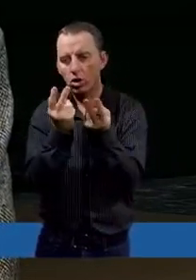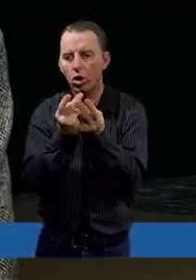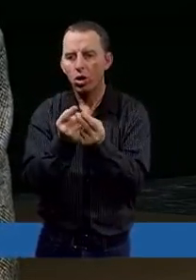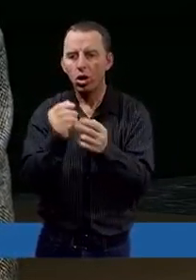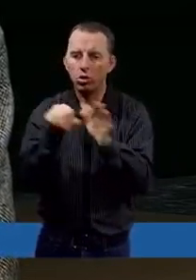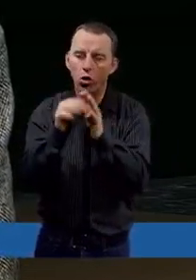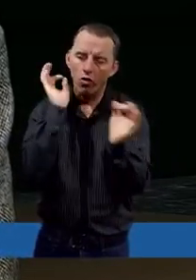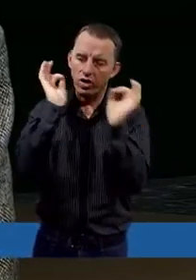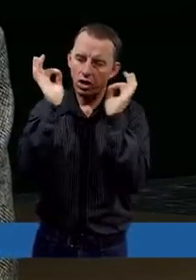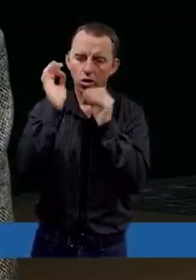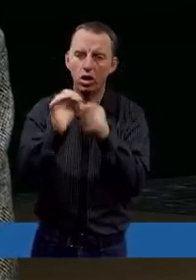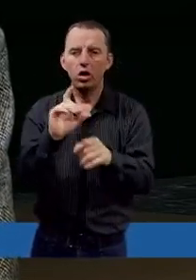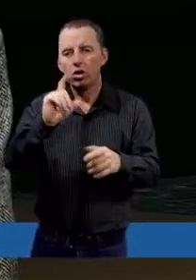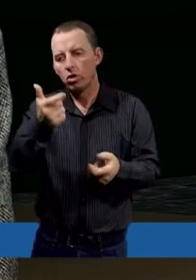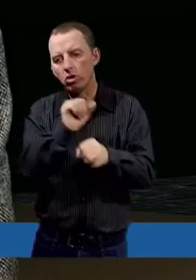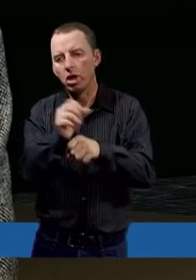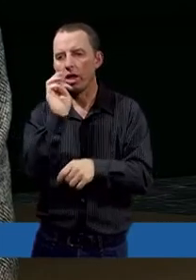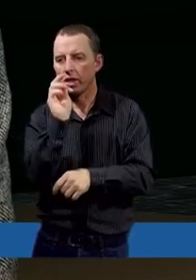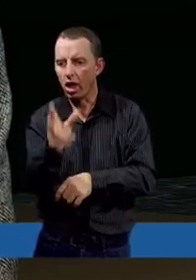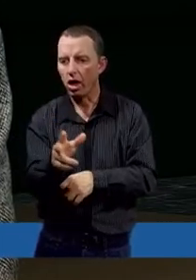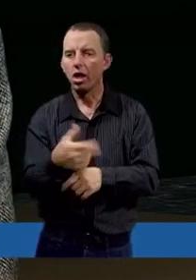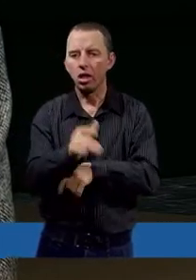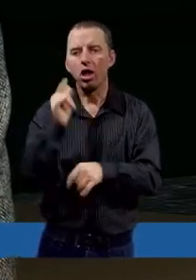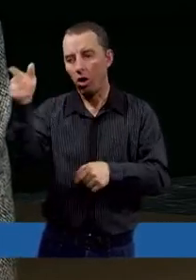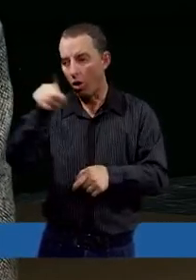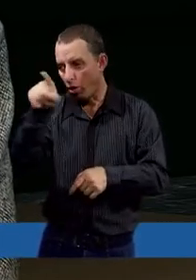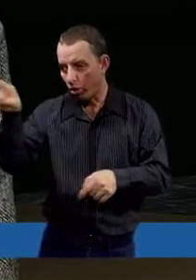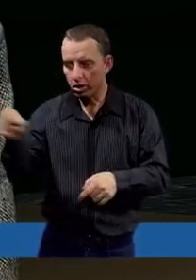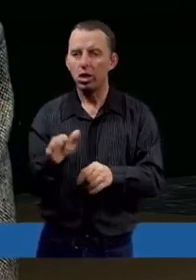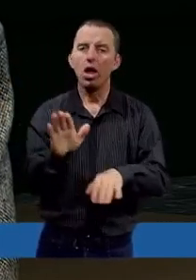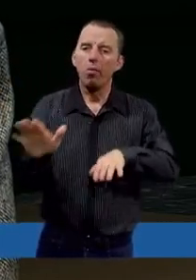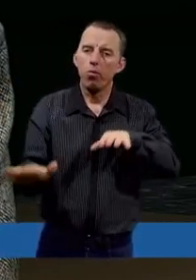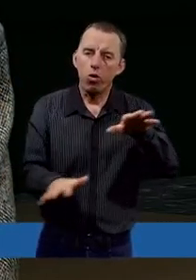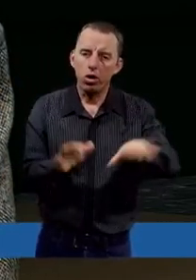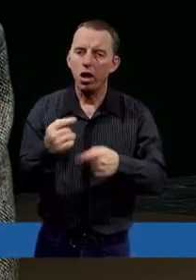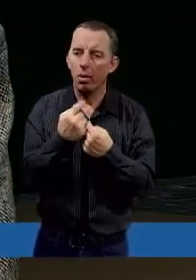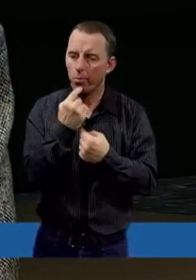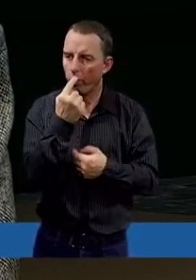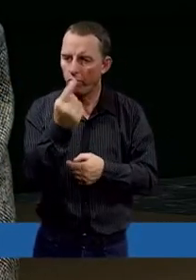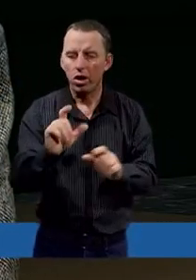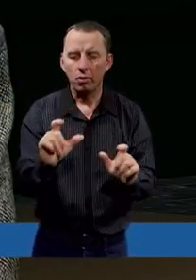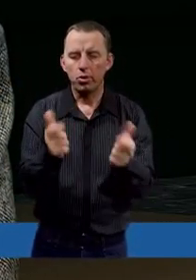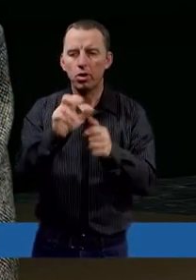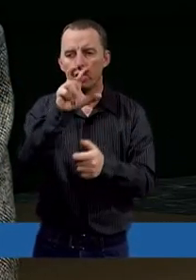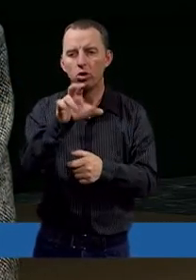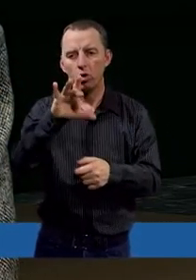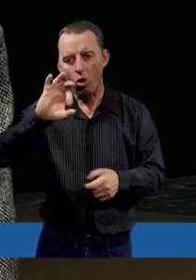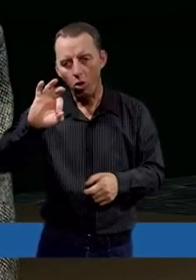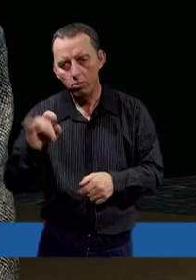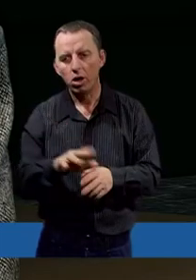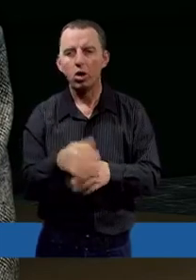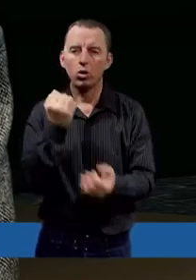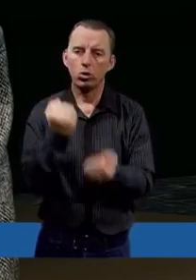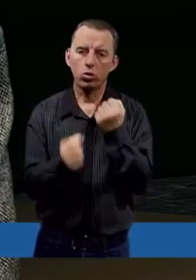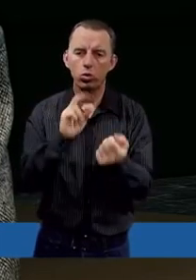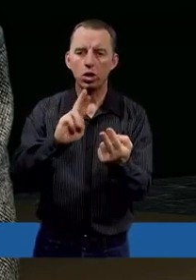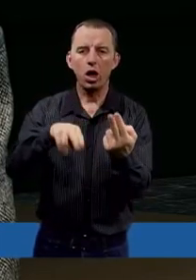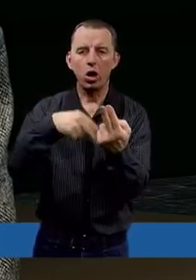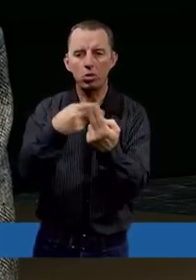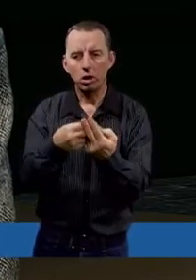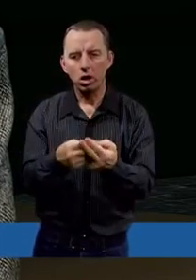dowiadujemy się, że coś jest tak, ale jednak oni pobłądzili. Więc tutaj podejrzewam, że w przypadku Joba jest nam nieraz niekiedy trudno odpowiedzieć,